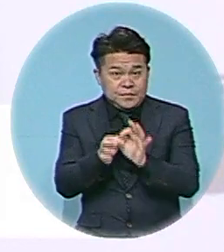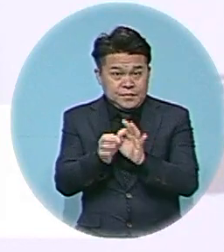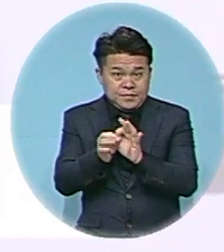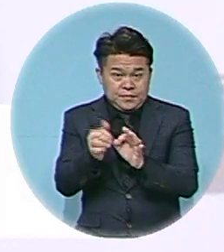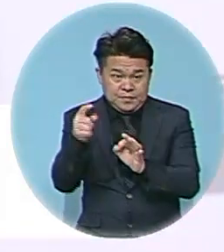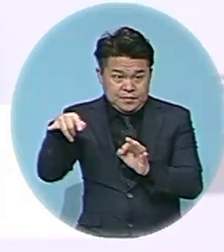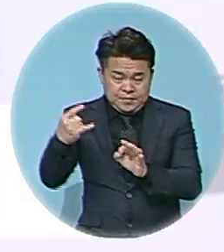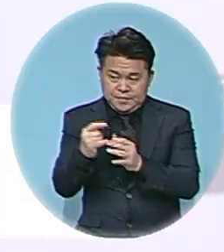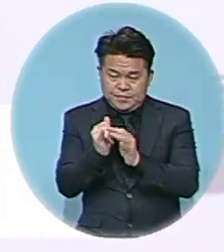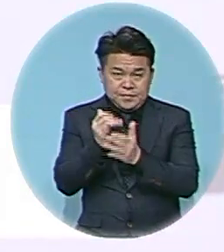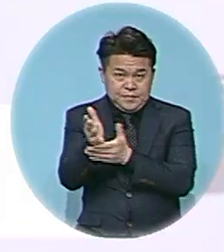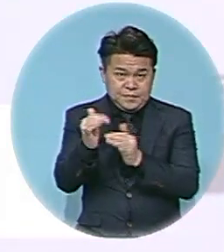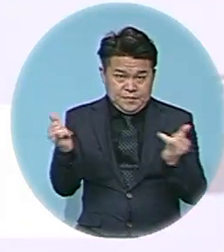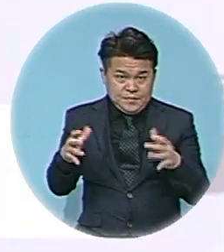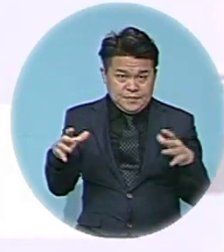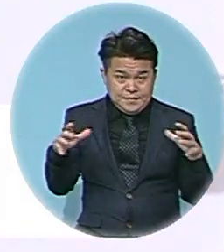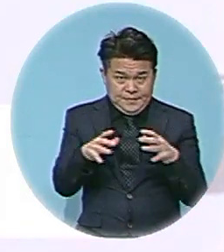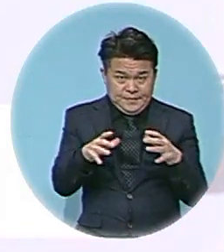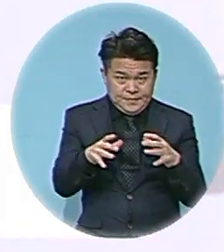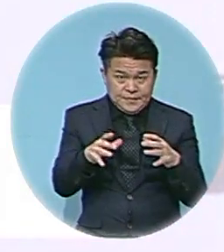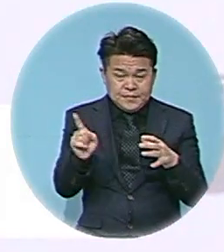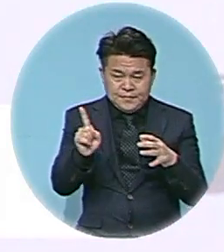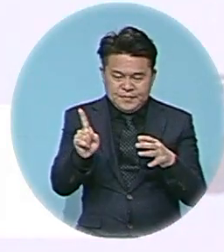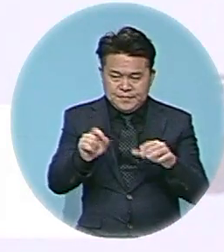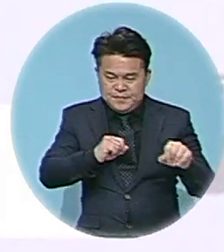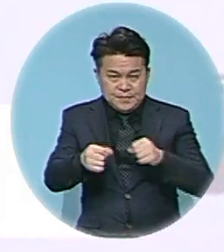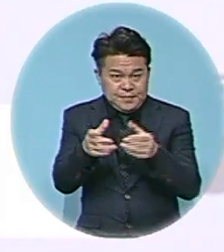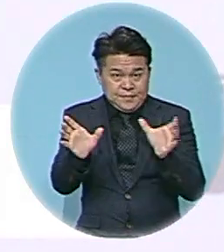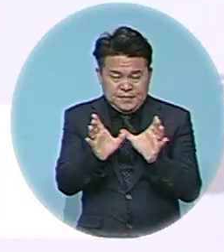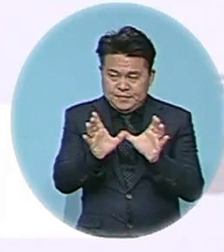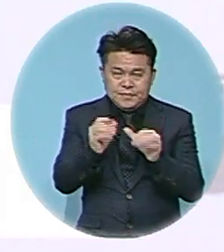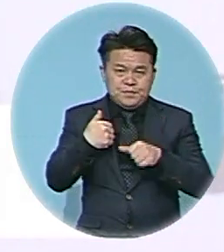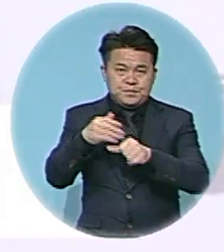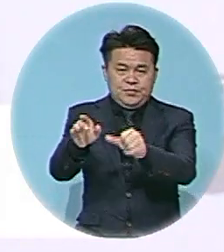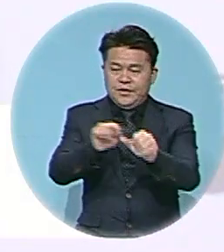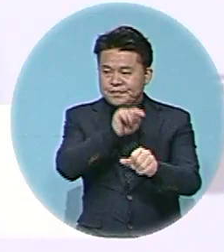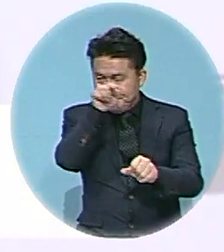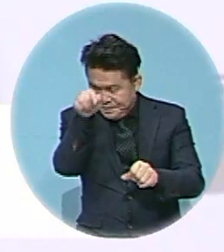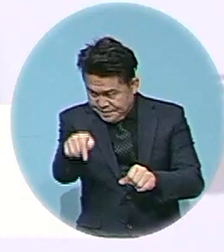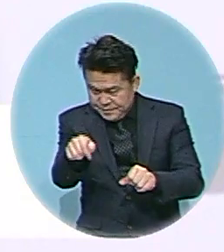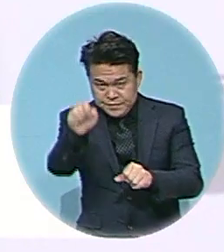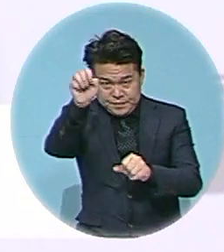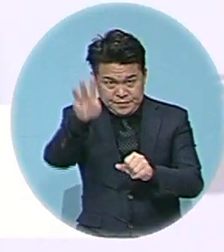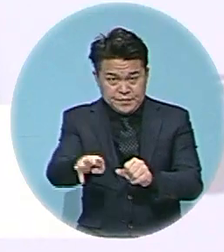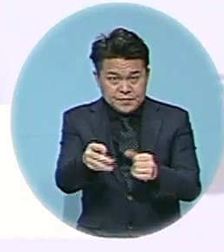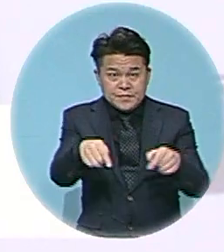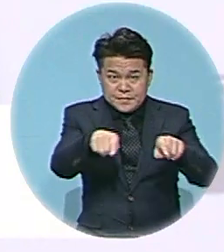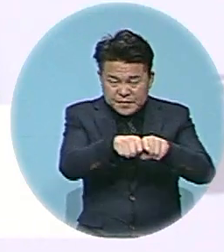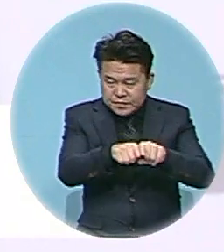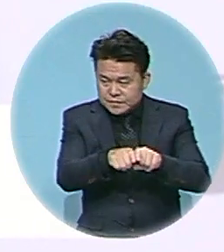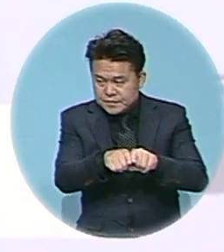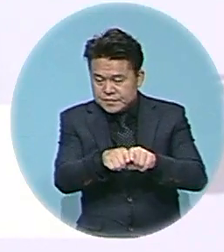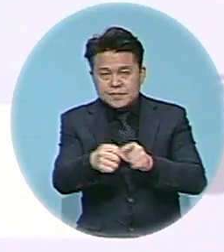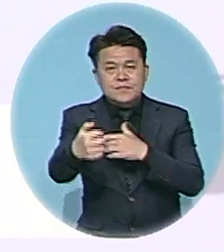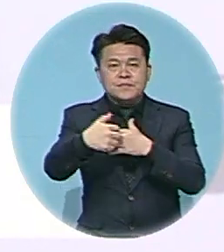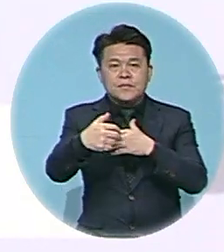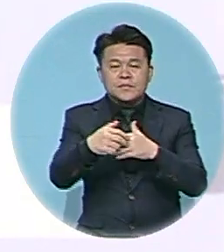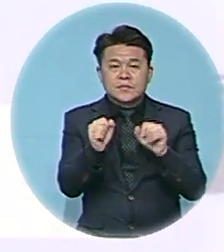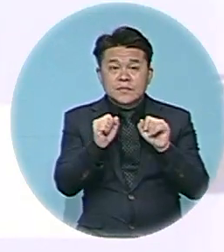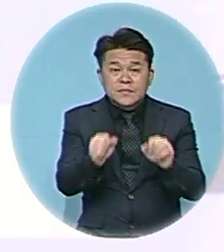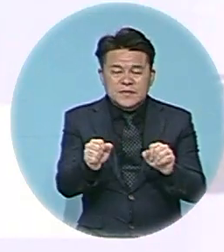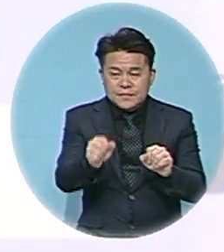감염학회의 전문가 등으로 구성된 즉각 대응팀이 현장으로 내려가 광주시와 더불어 병원에